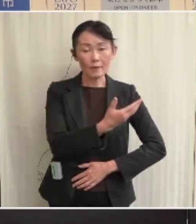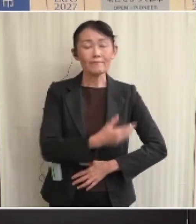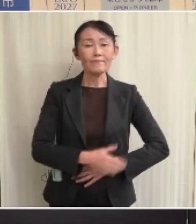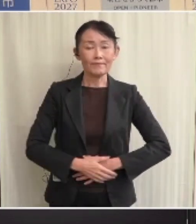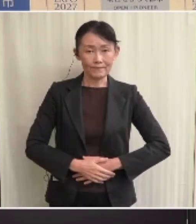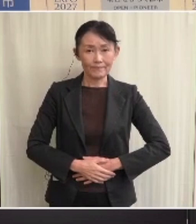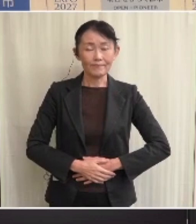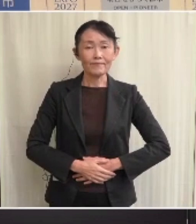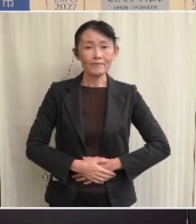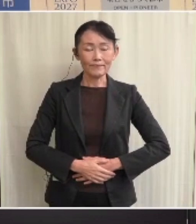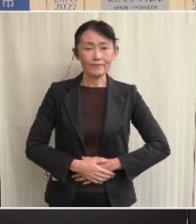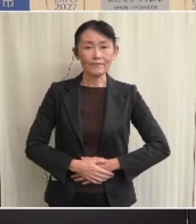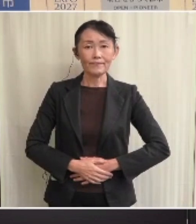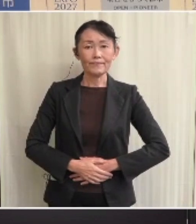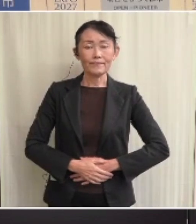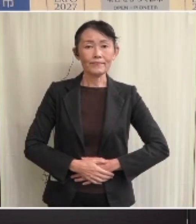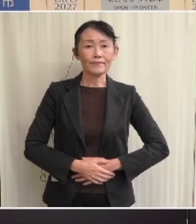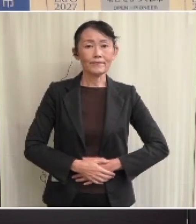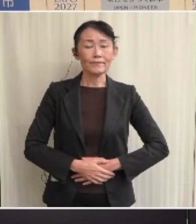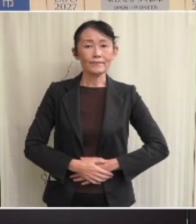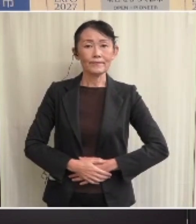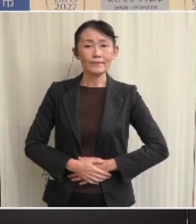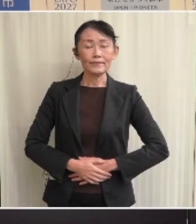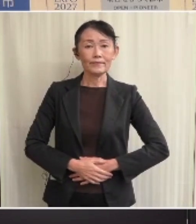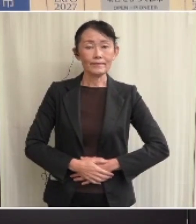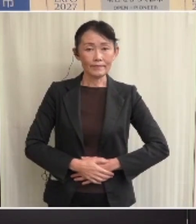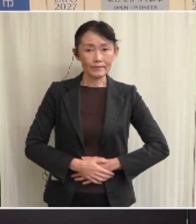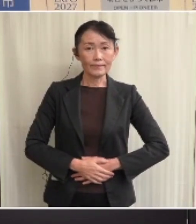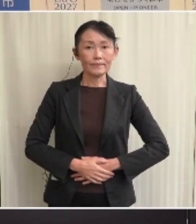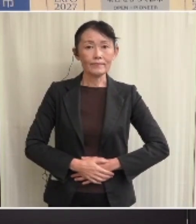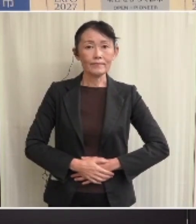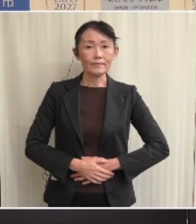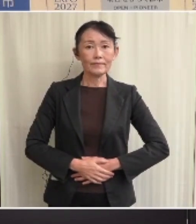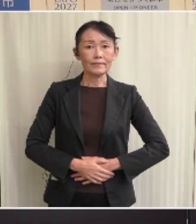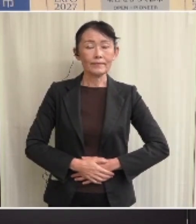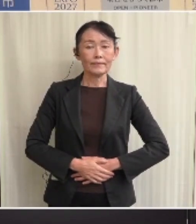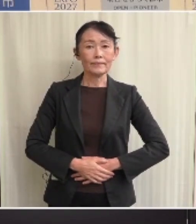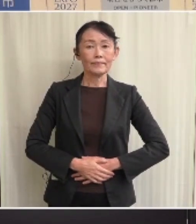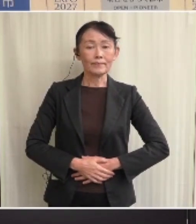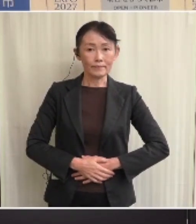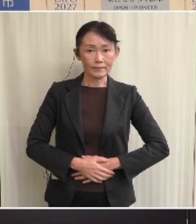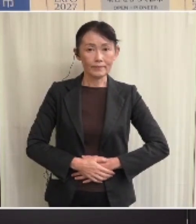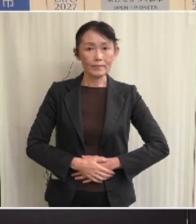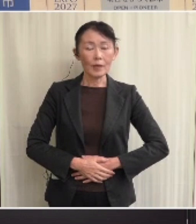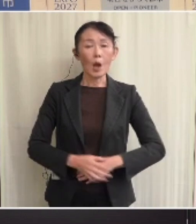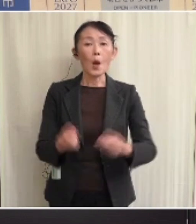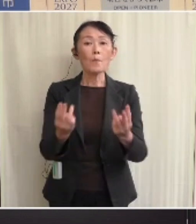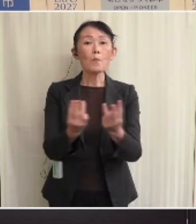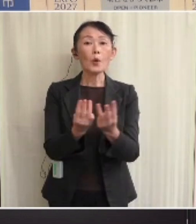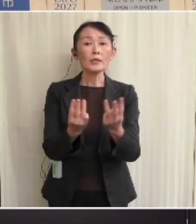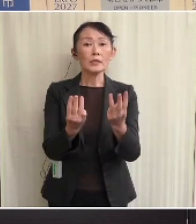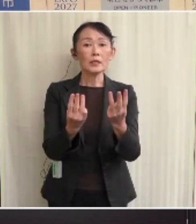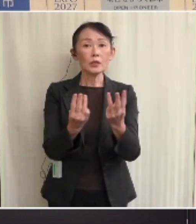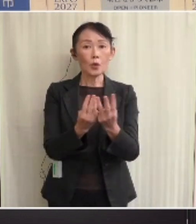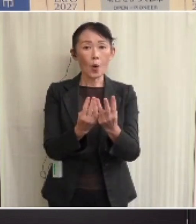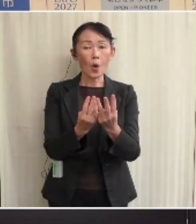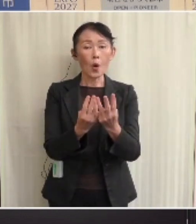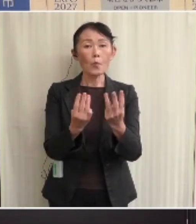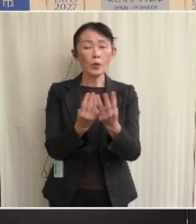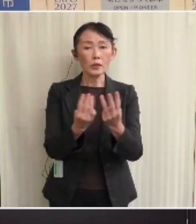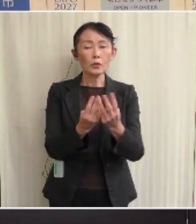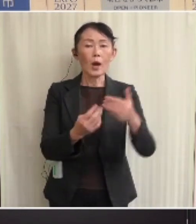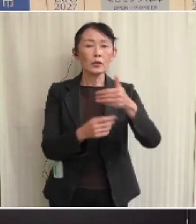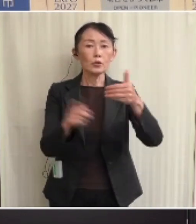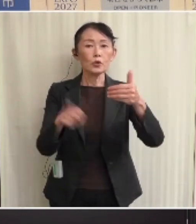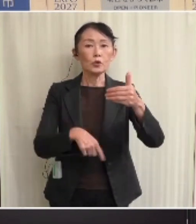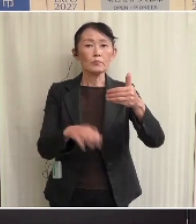はい、ご質問ありがとうございます。まず戻って、 来るということになっている、あの9割の分